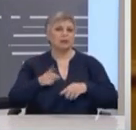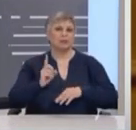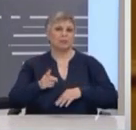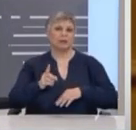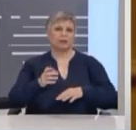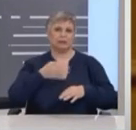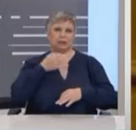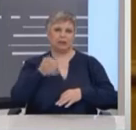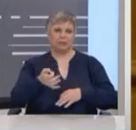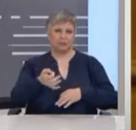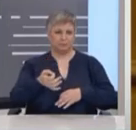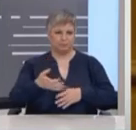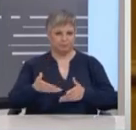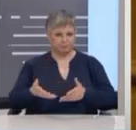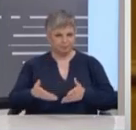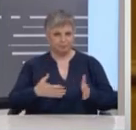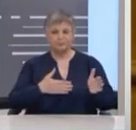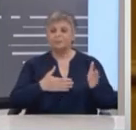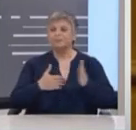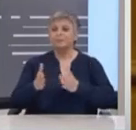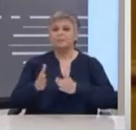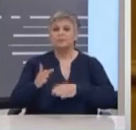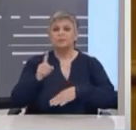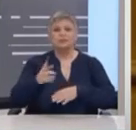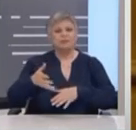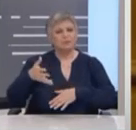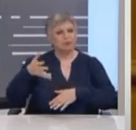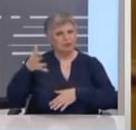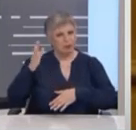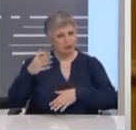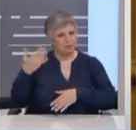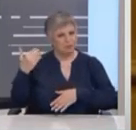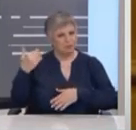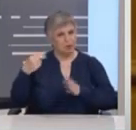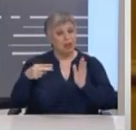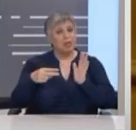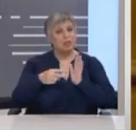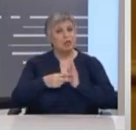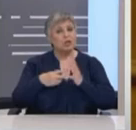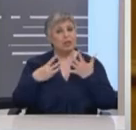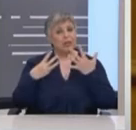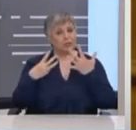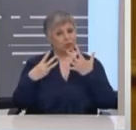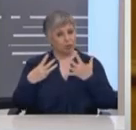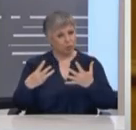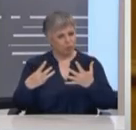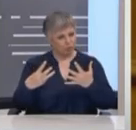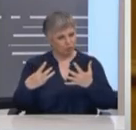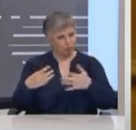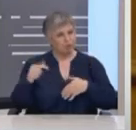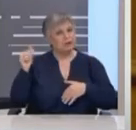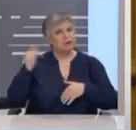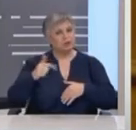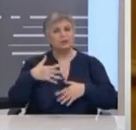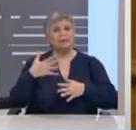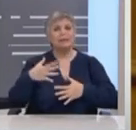Κύριε Μητσοτάκη, έχετε δίκιο ότι το 2008 αυτή ήταν η θέση του Υπουργείου Εξωτερικών και του κ. Κουμουτσάκου που ήταν εκπρόσωπος